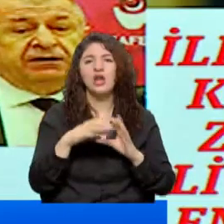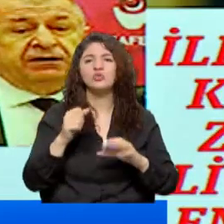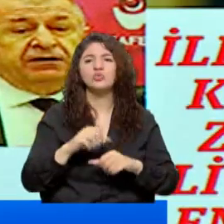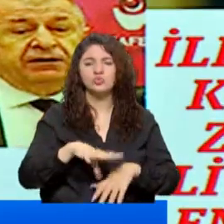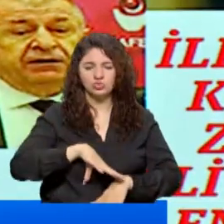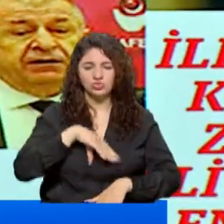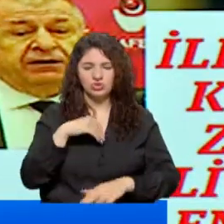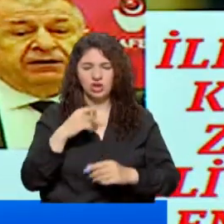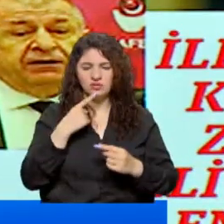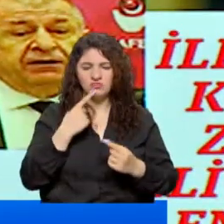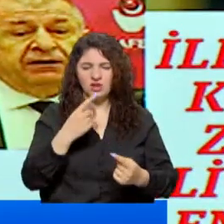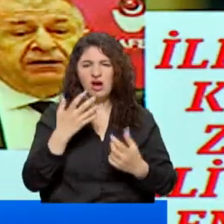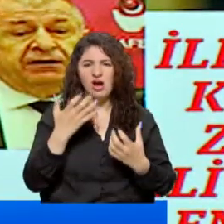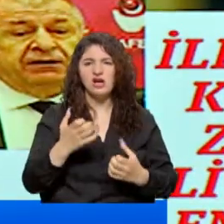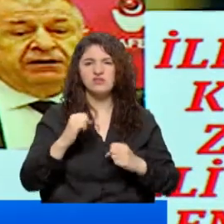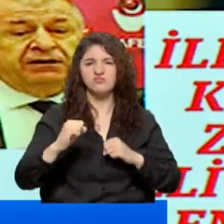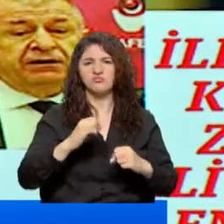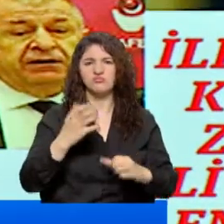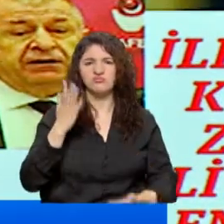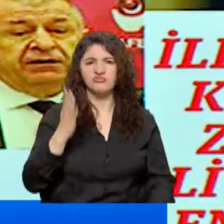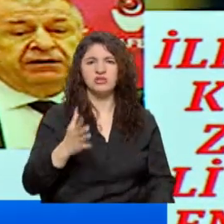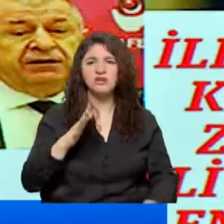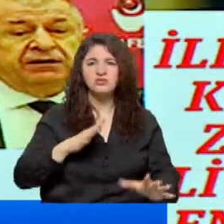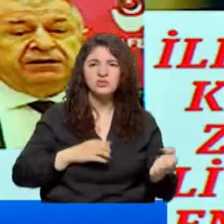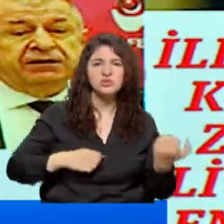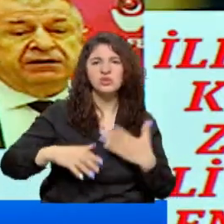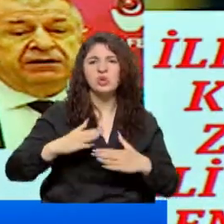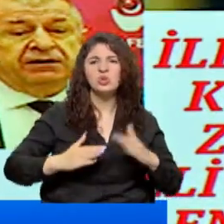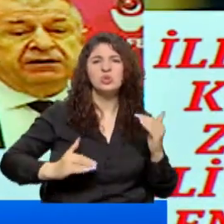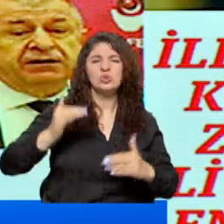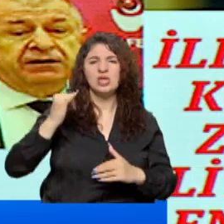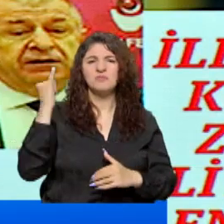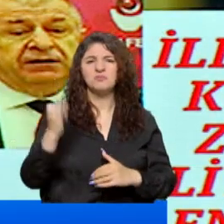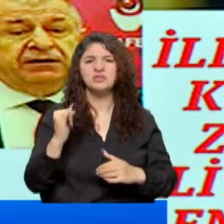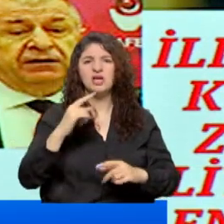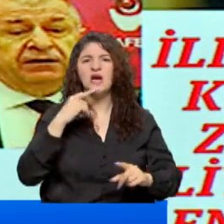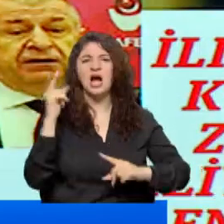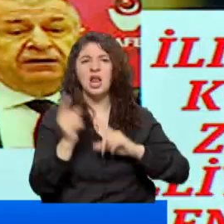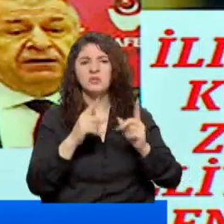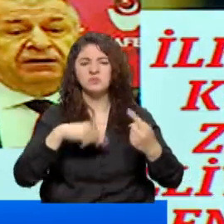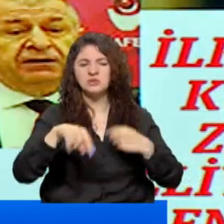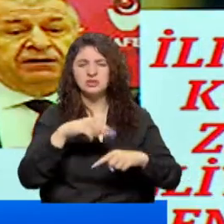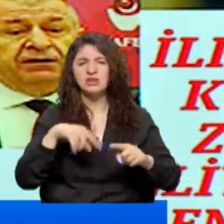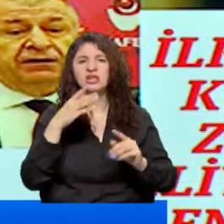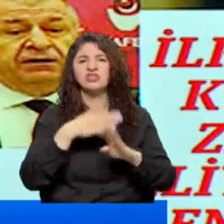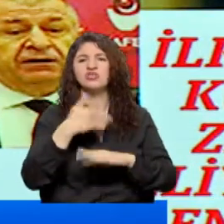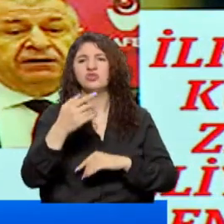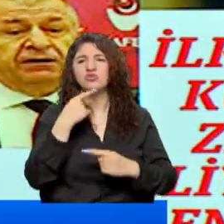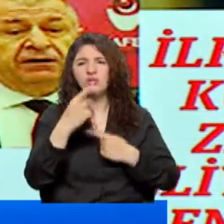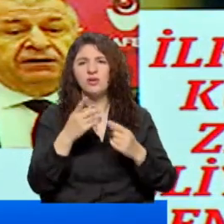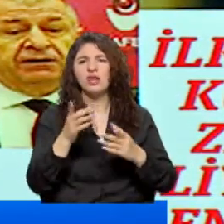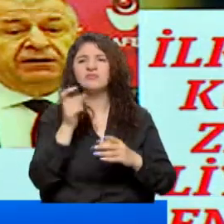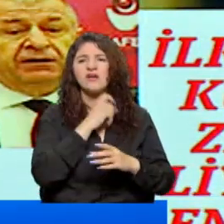duygusal sonu ağırlık ve tepkisel yönü baskın provokasyon dosyayı yüksek kirli malumatlar bu dışı iddialar